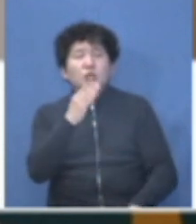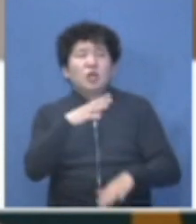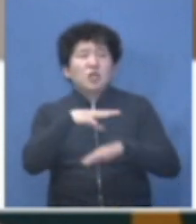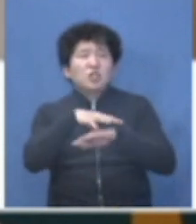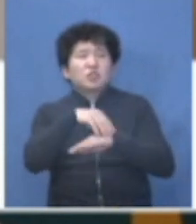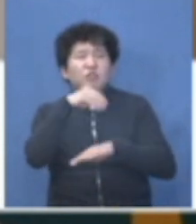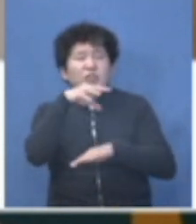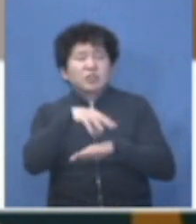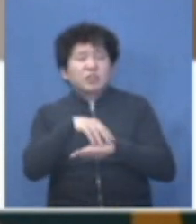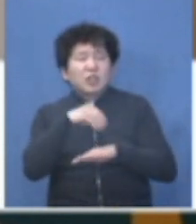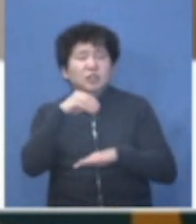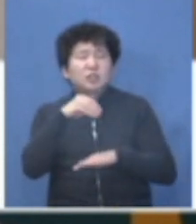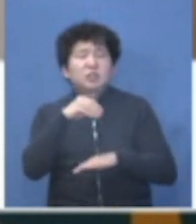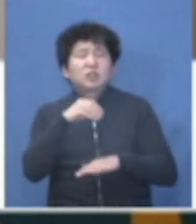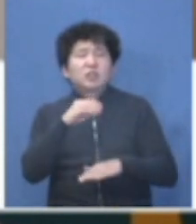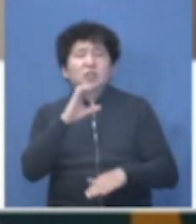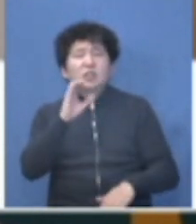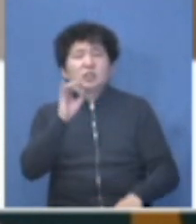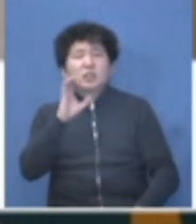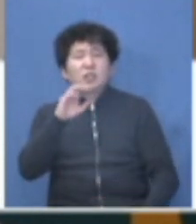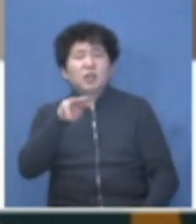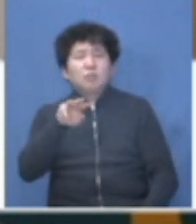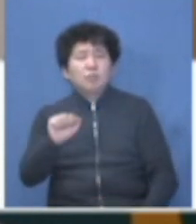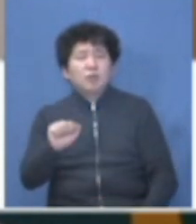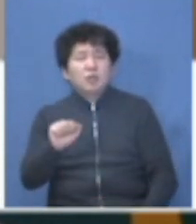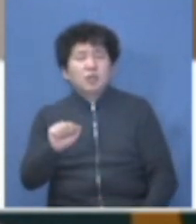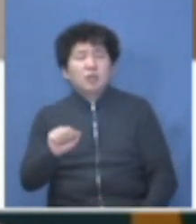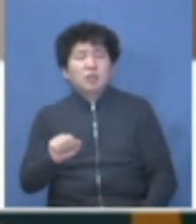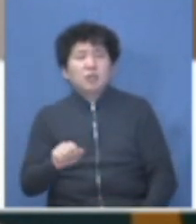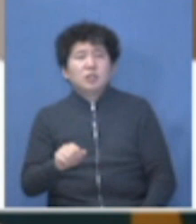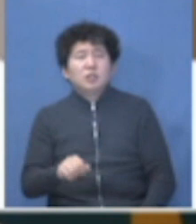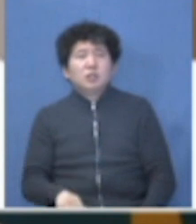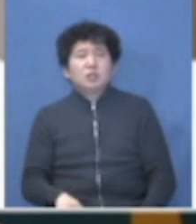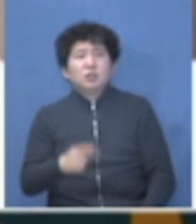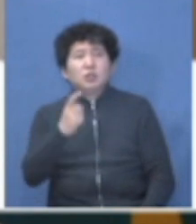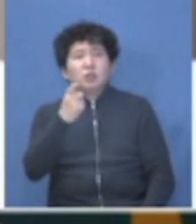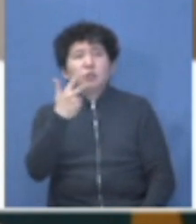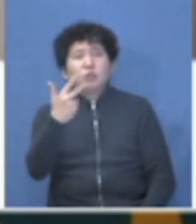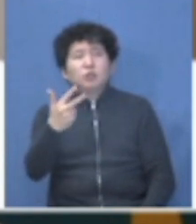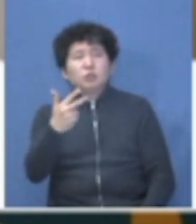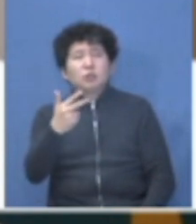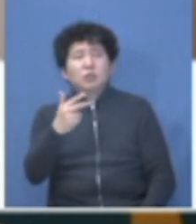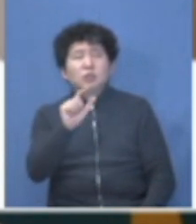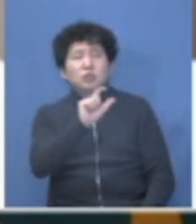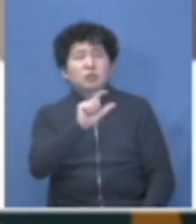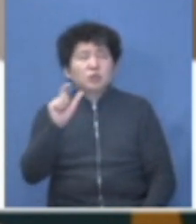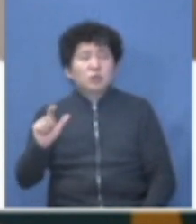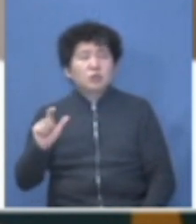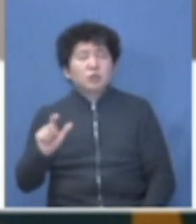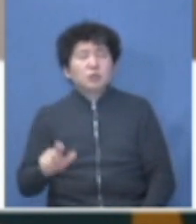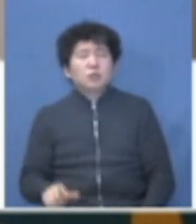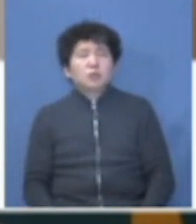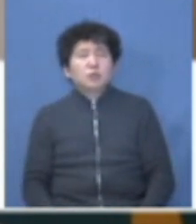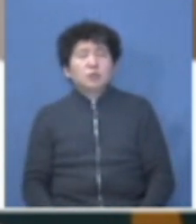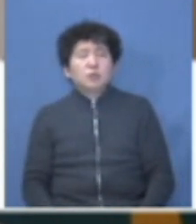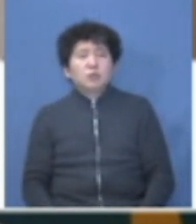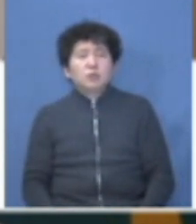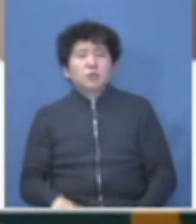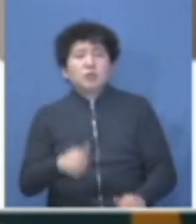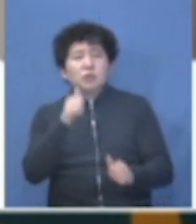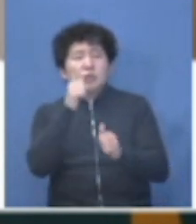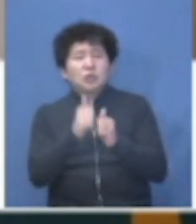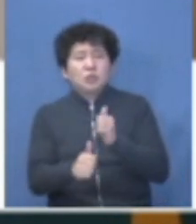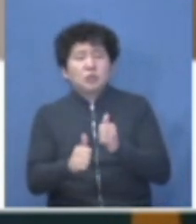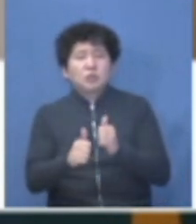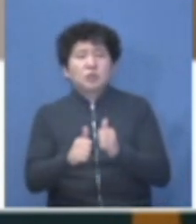Она делается так, так как, насколько я знаю, 103 участника со всей области собираются, да, и каждый с каждым